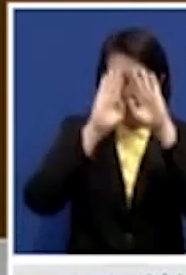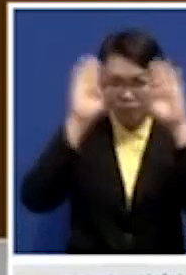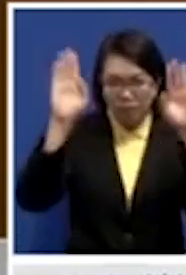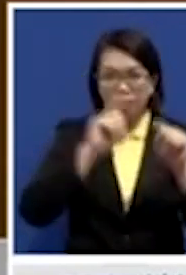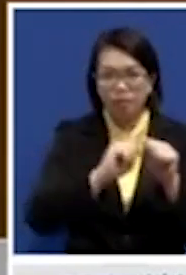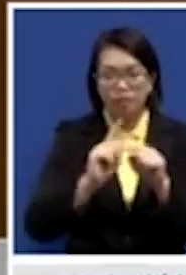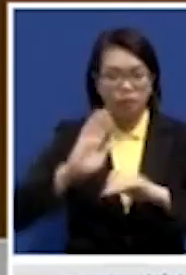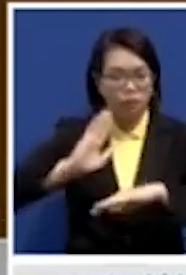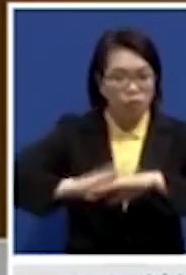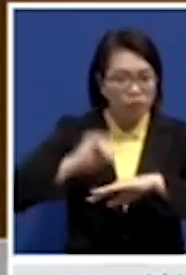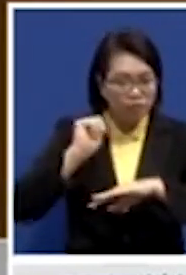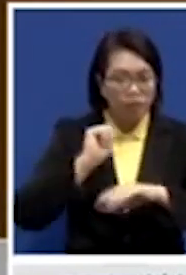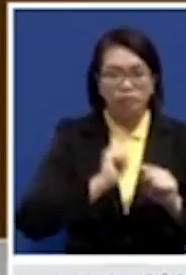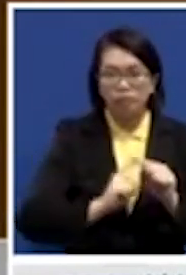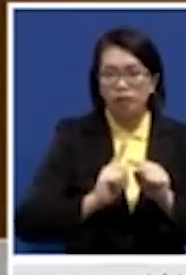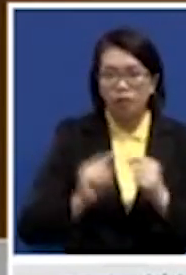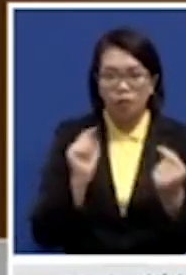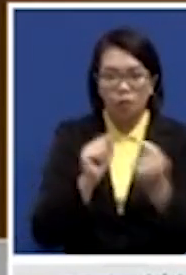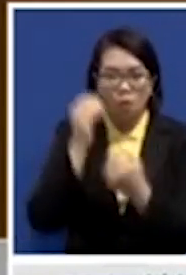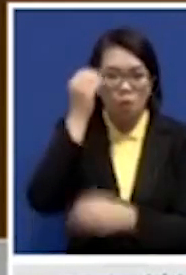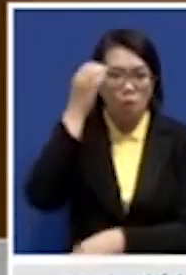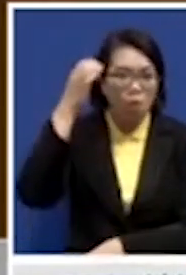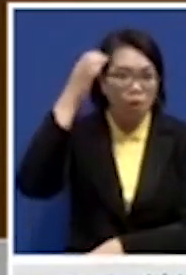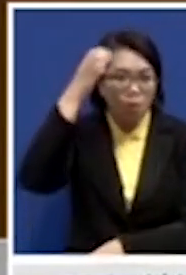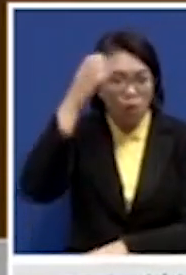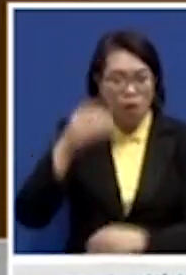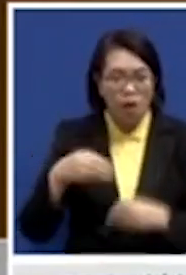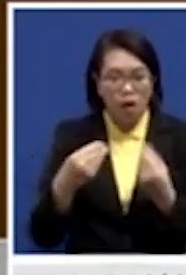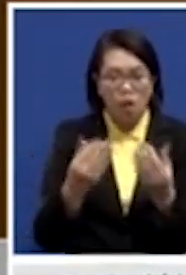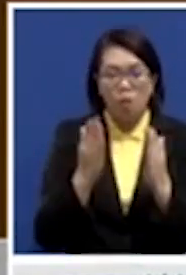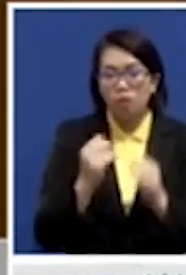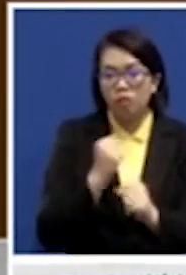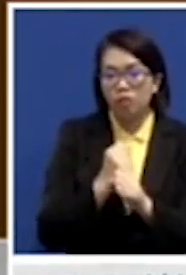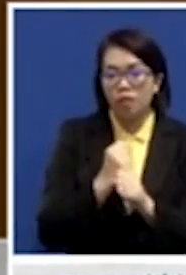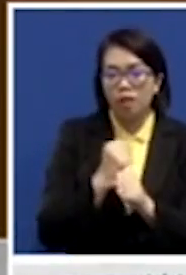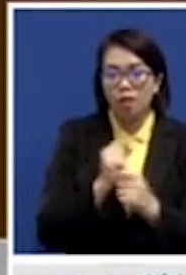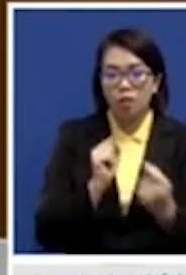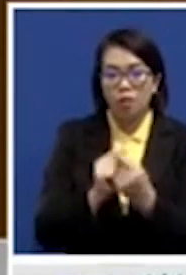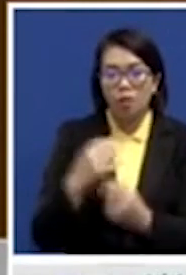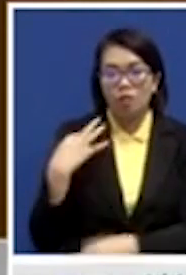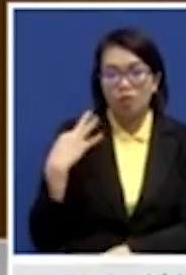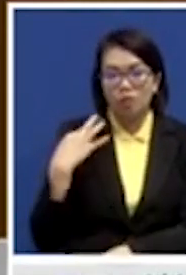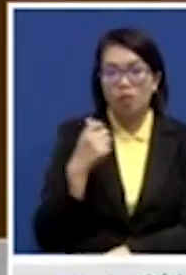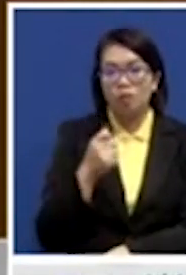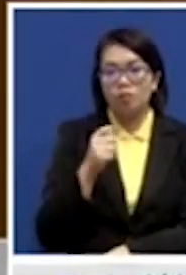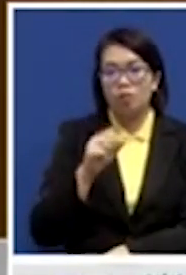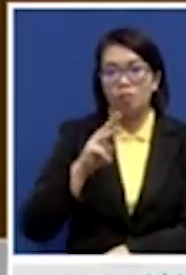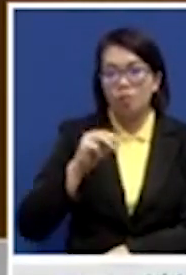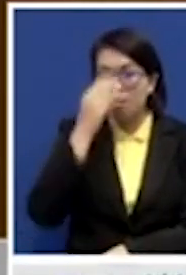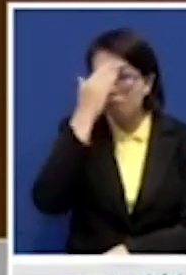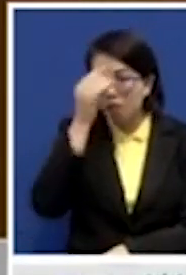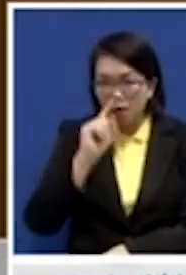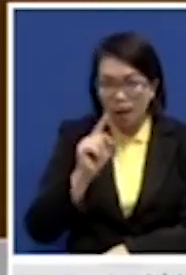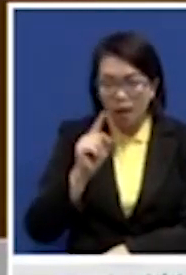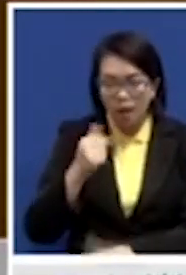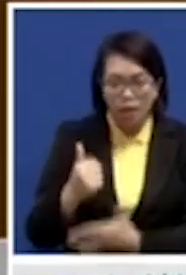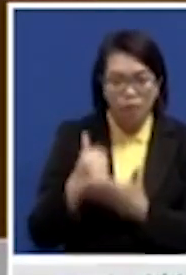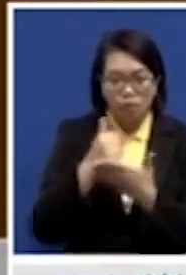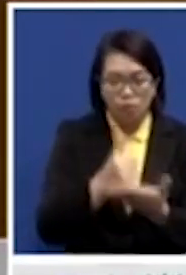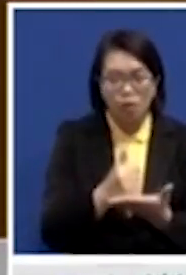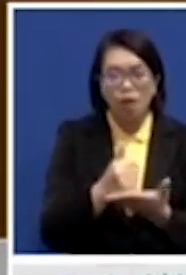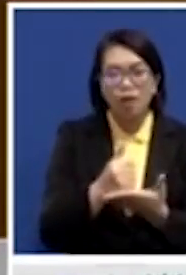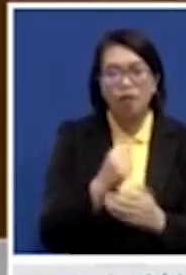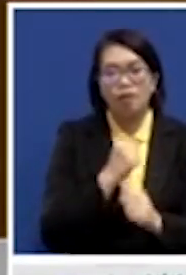พิ่มความชำนาญเพิ่มความรู้ให้กับบรรดาพี่น้องอสม.เพื่อที่จะได้เข้าข่ายนะครับ